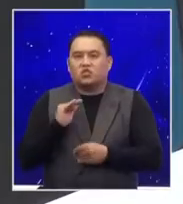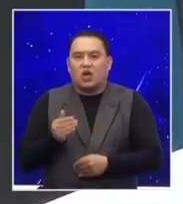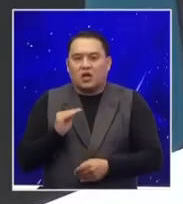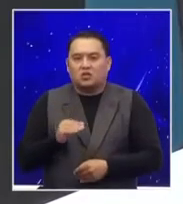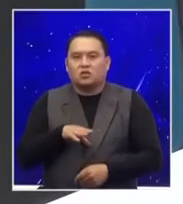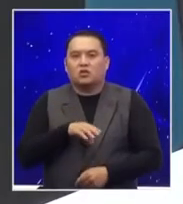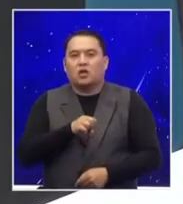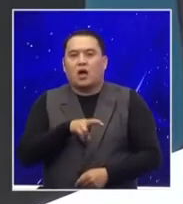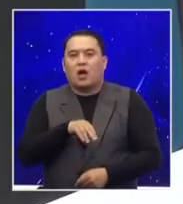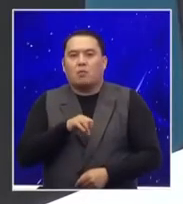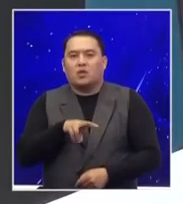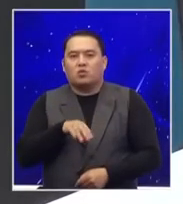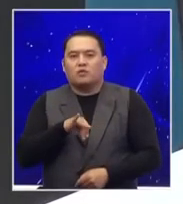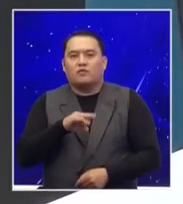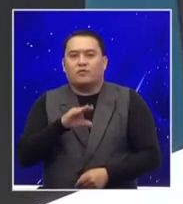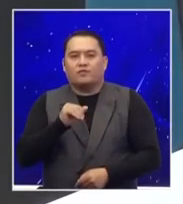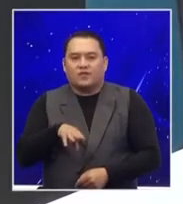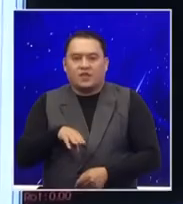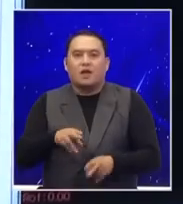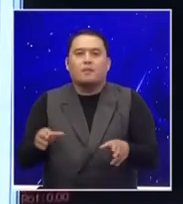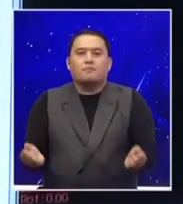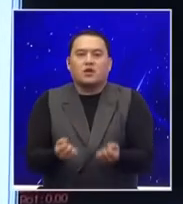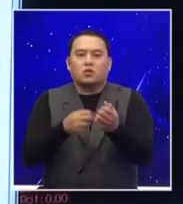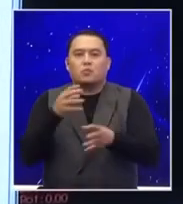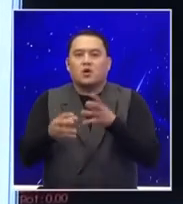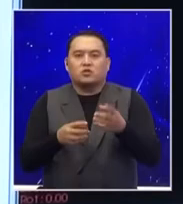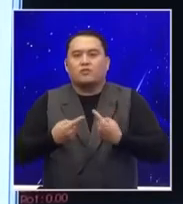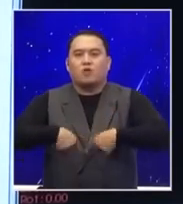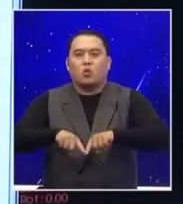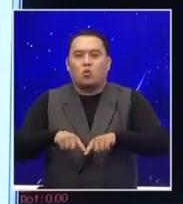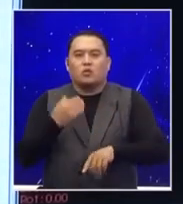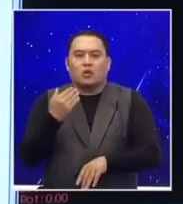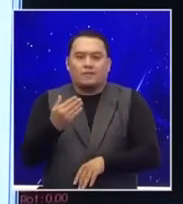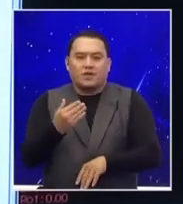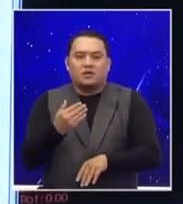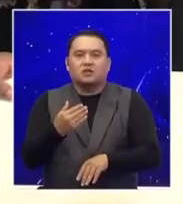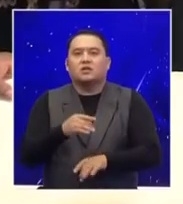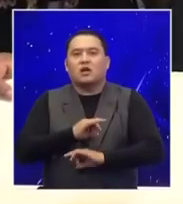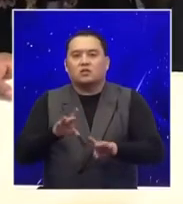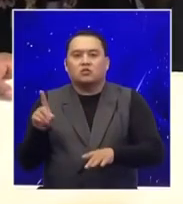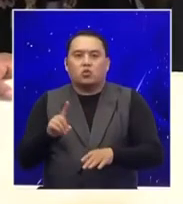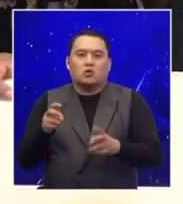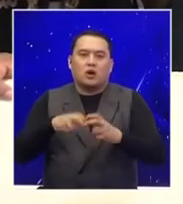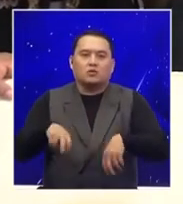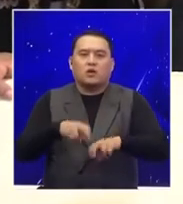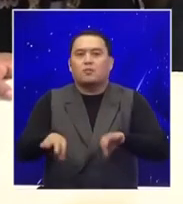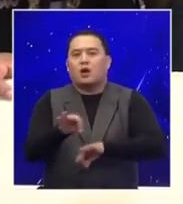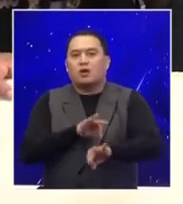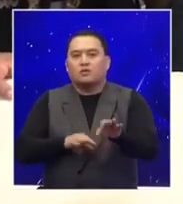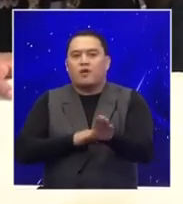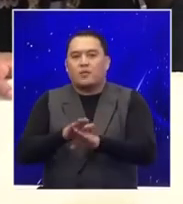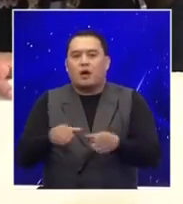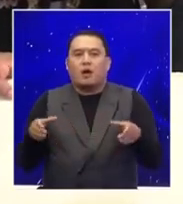с частной компанией TOWDSoft при поддержке международной компании «Акгюн». Стоит отметить, разработка проекта